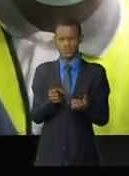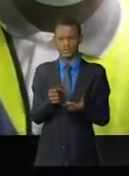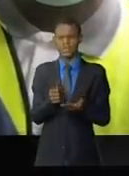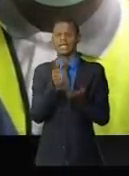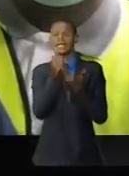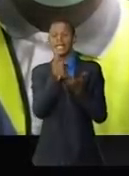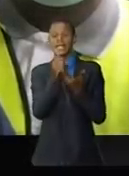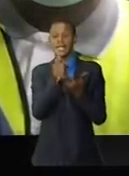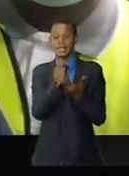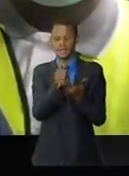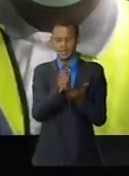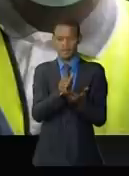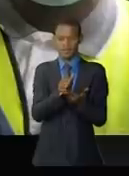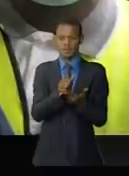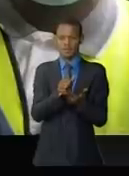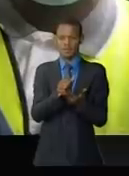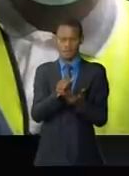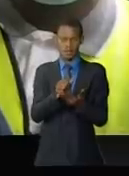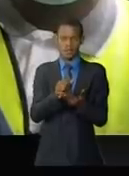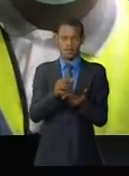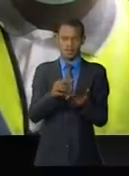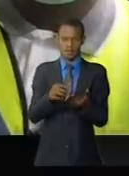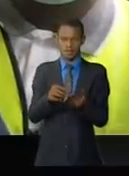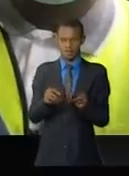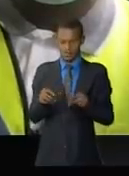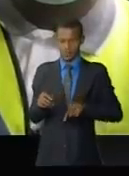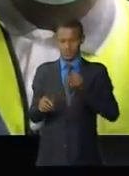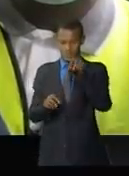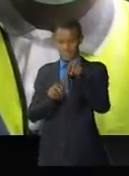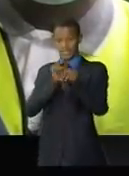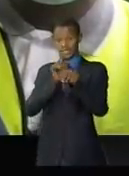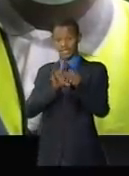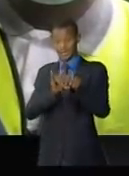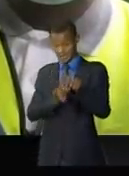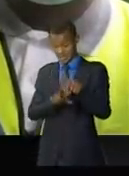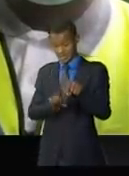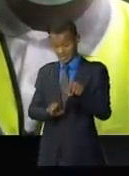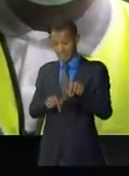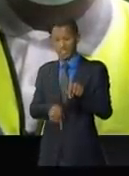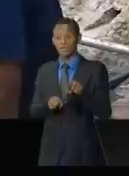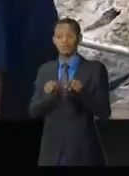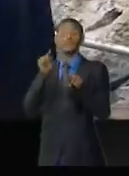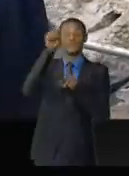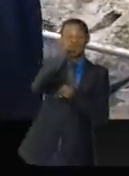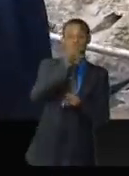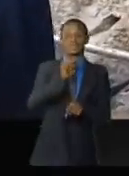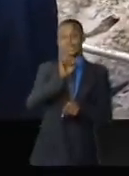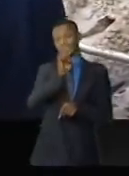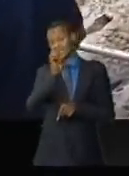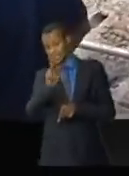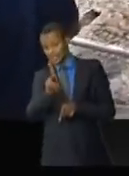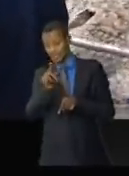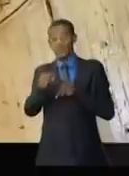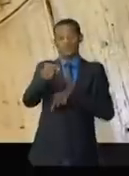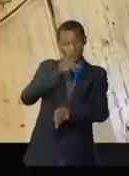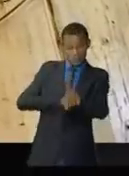partir l'énergie d'un Seke d'un Ndjilo en Seke ou soit recevoir l'énergie d'un Seke en Ndjilo. Actuellement,